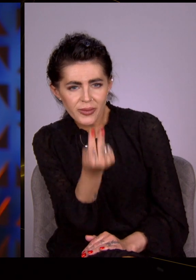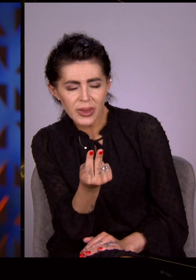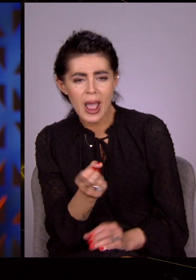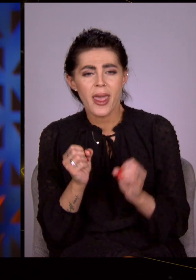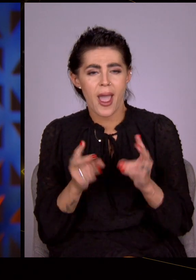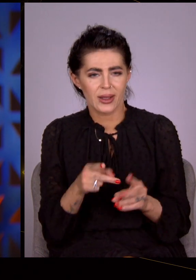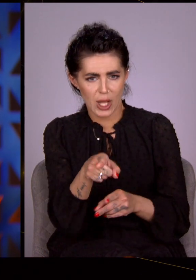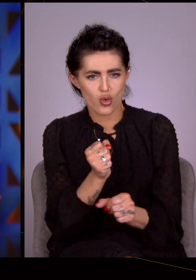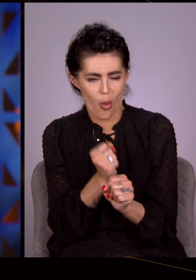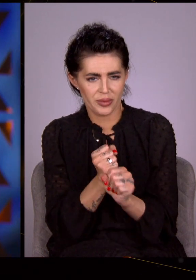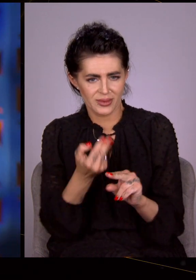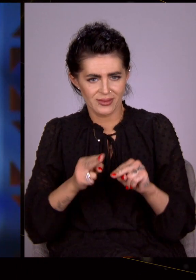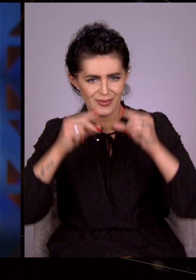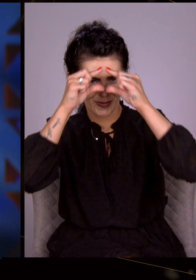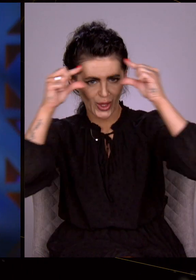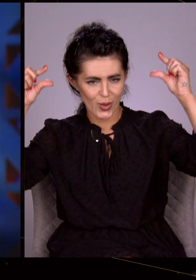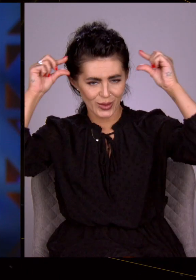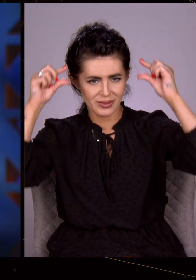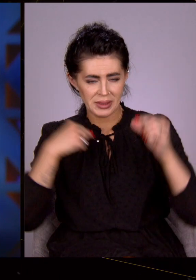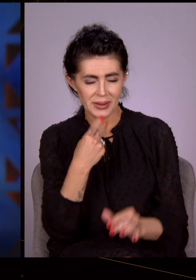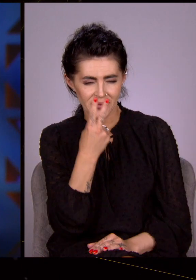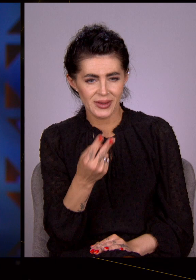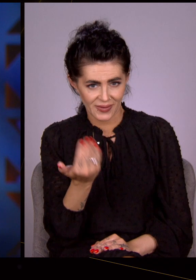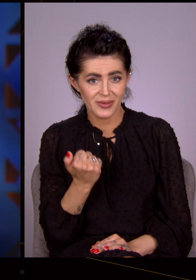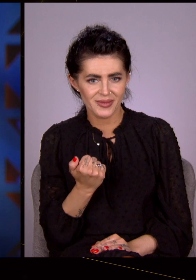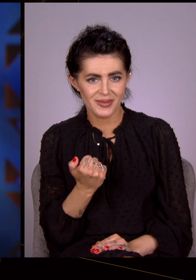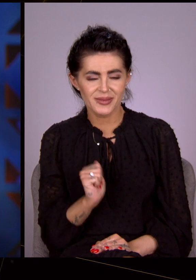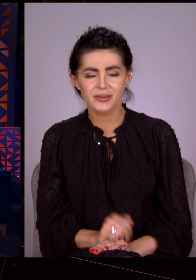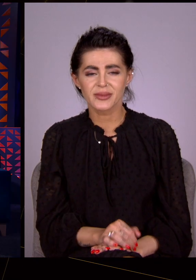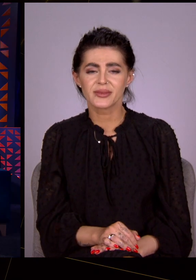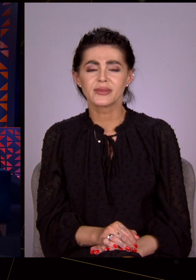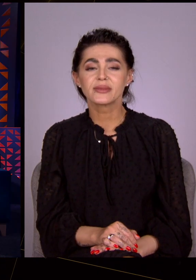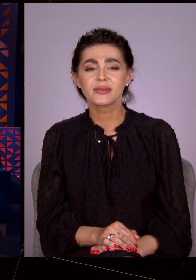ці віночки. Давай разом подивимося зараз. Давай.